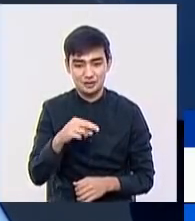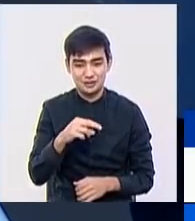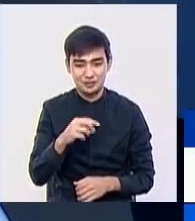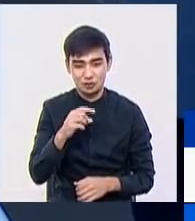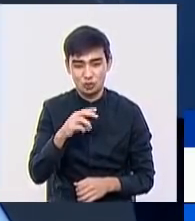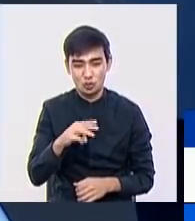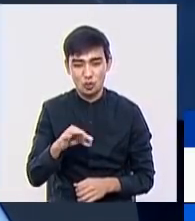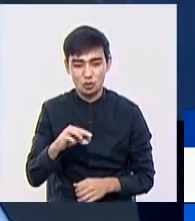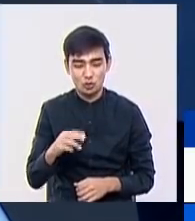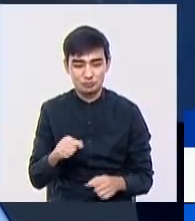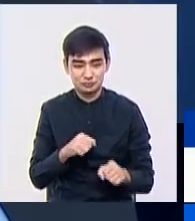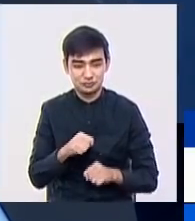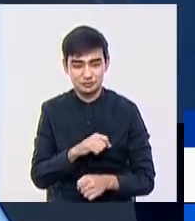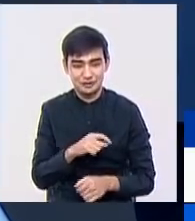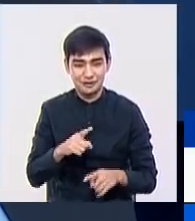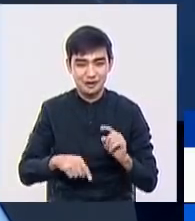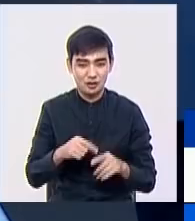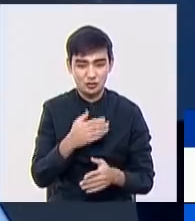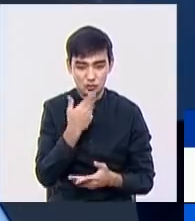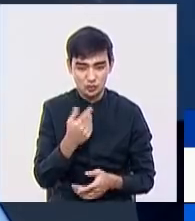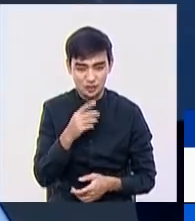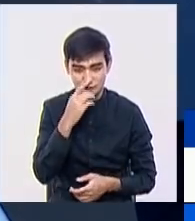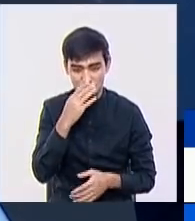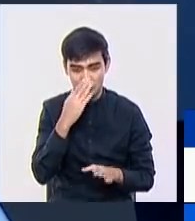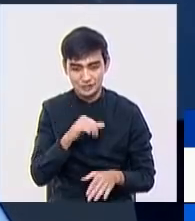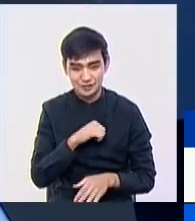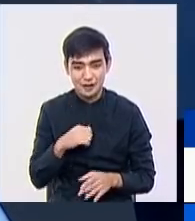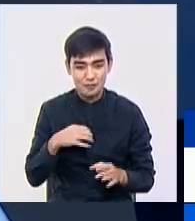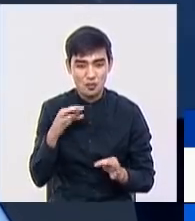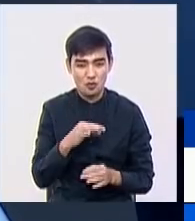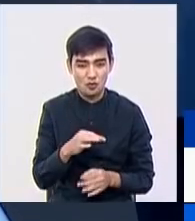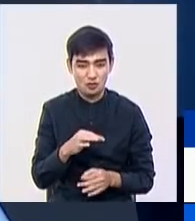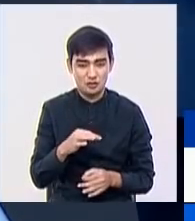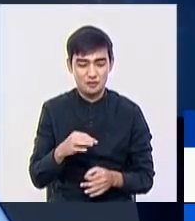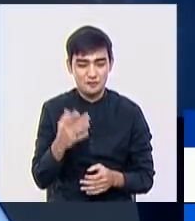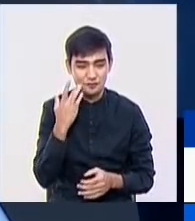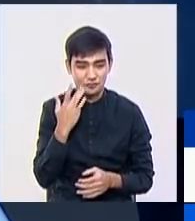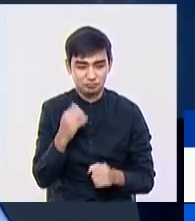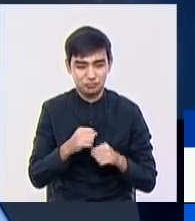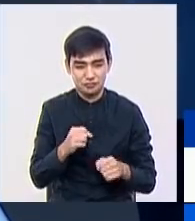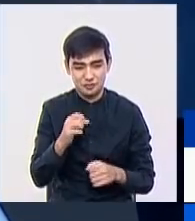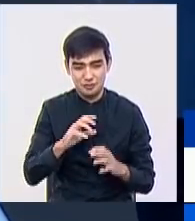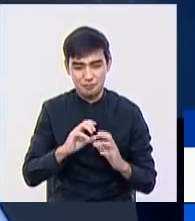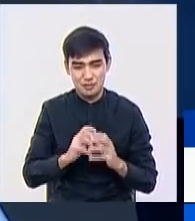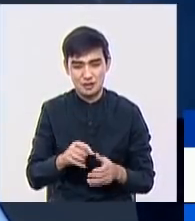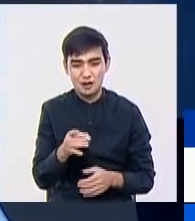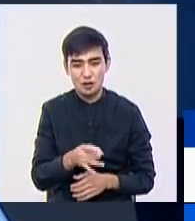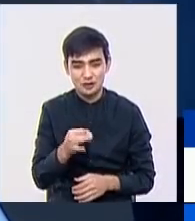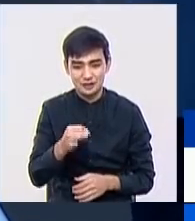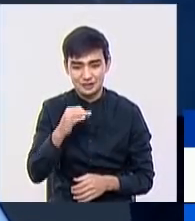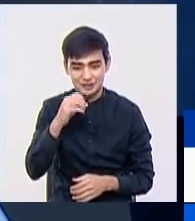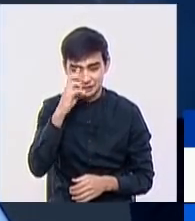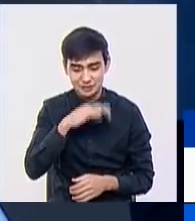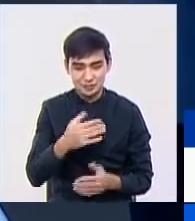Токио. Землетрясения нередко происходят в Японии, в одном из самых сейсмически активных районов мира. На страну приходится